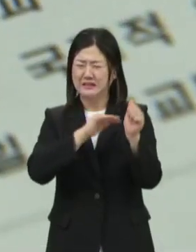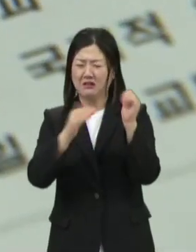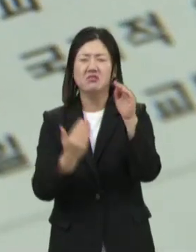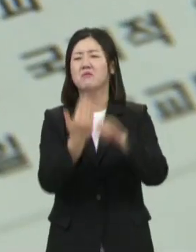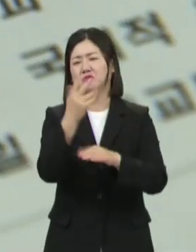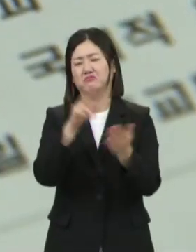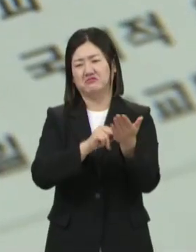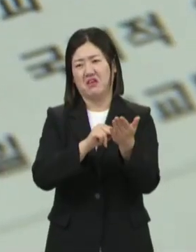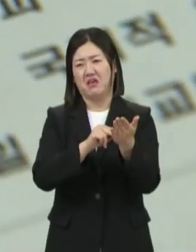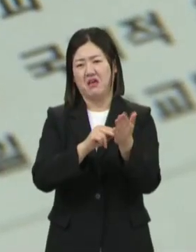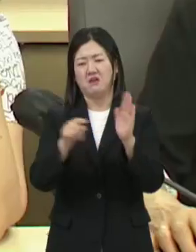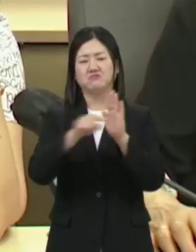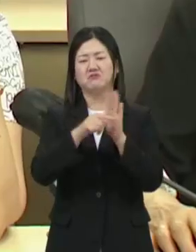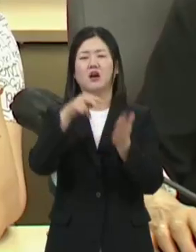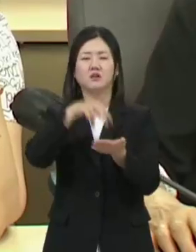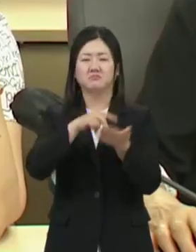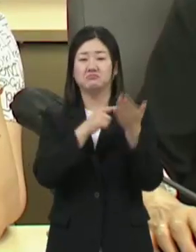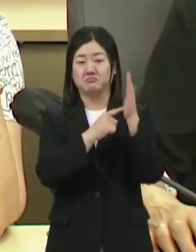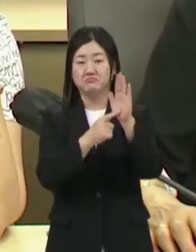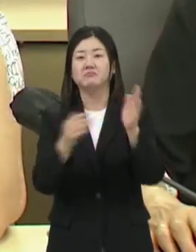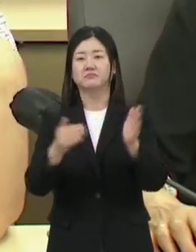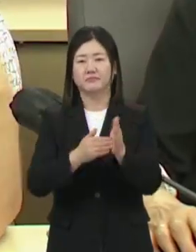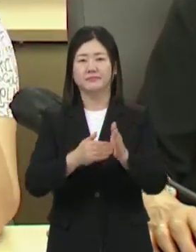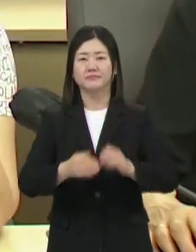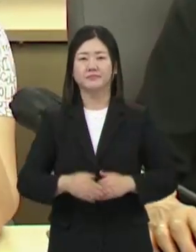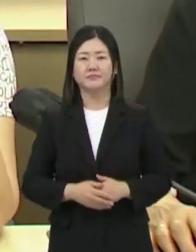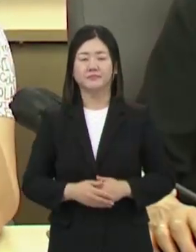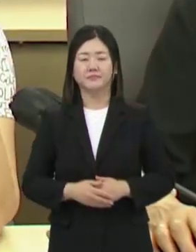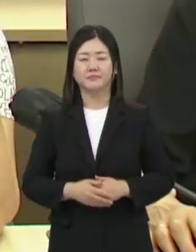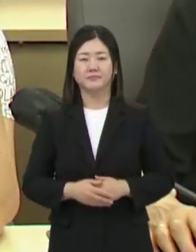넘는 문제라며 부정적인 입장을 보였습니다